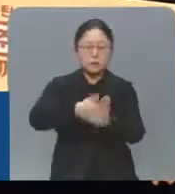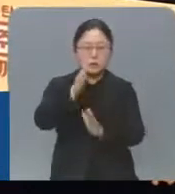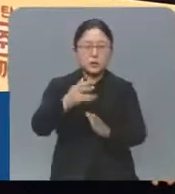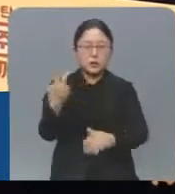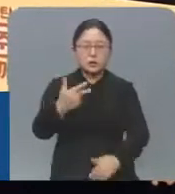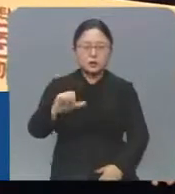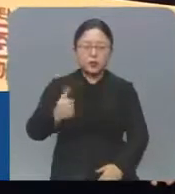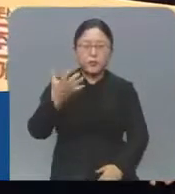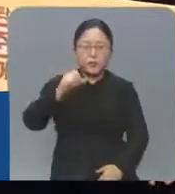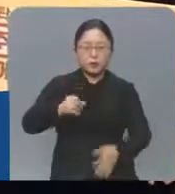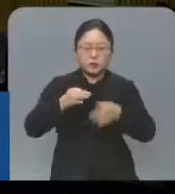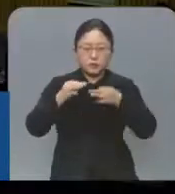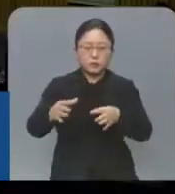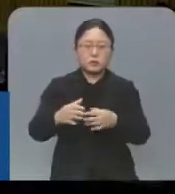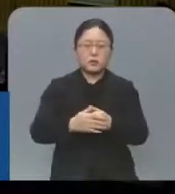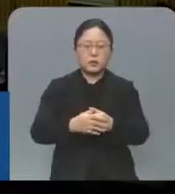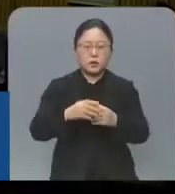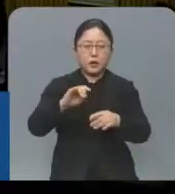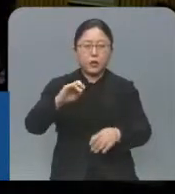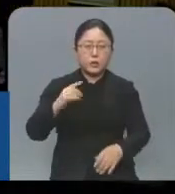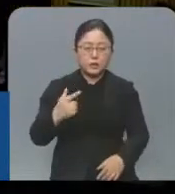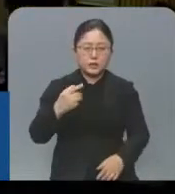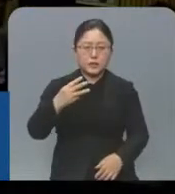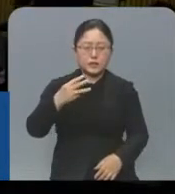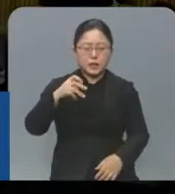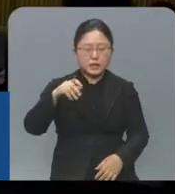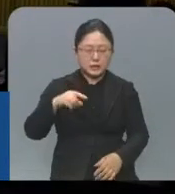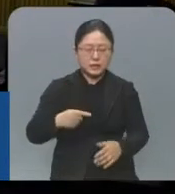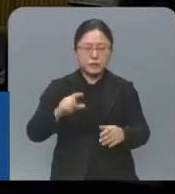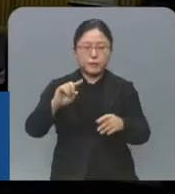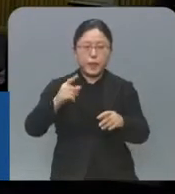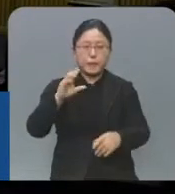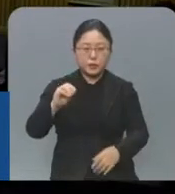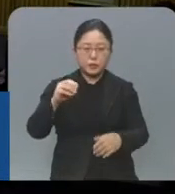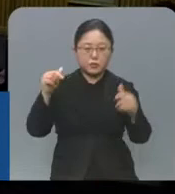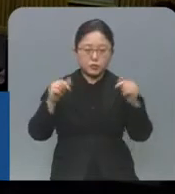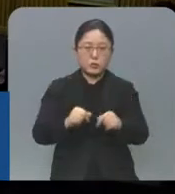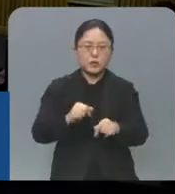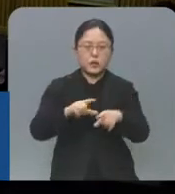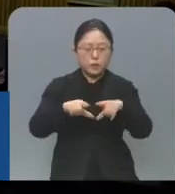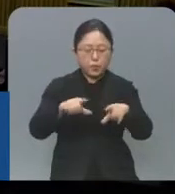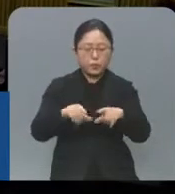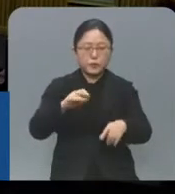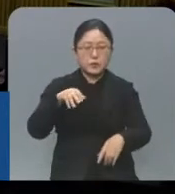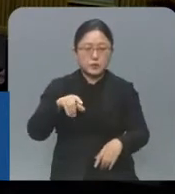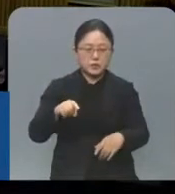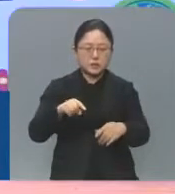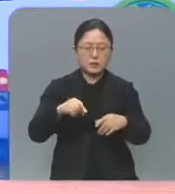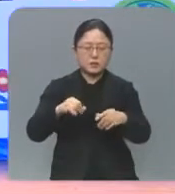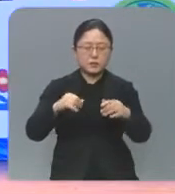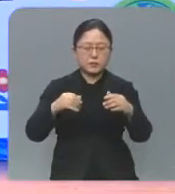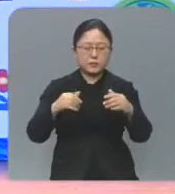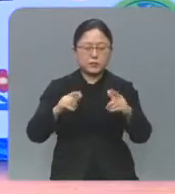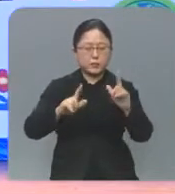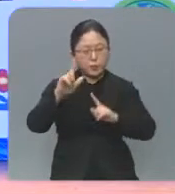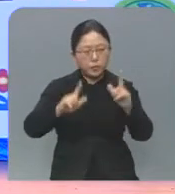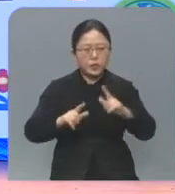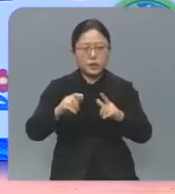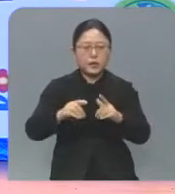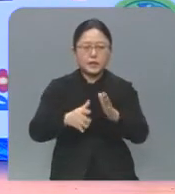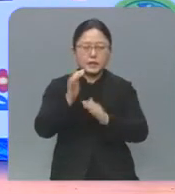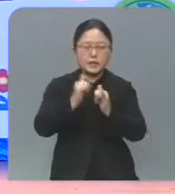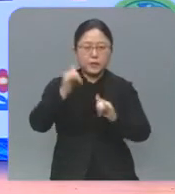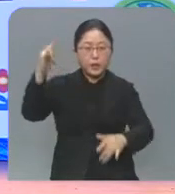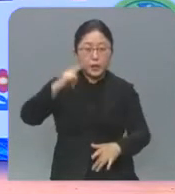7천 5백억 원을 투입해서 온실가스 배출량 100만 폰 감축과 민간 중심 비즈니스 모델 창출 그리고 지민 햇빛발전소